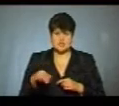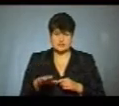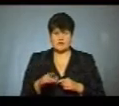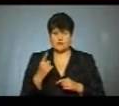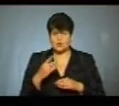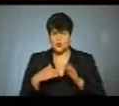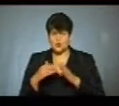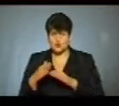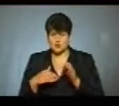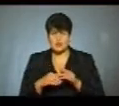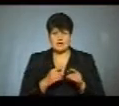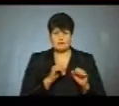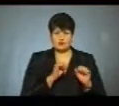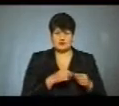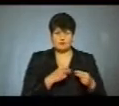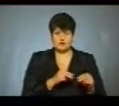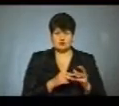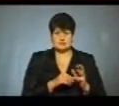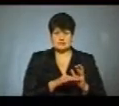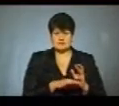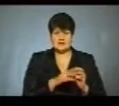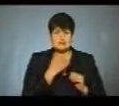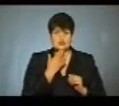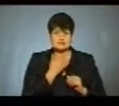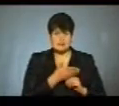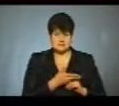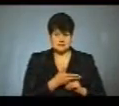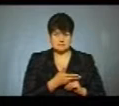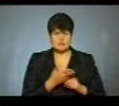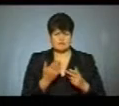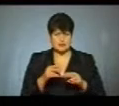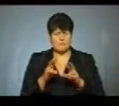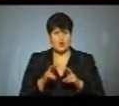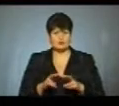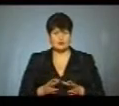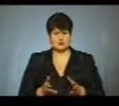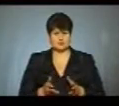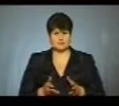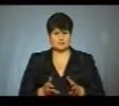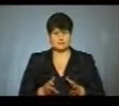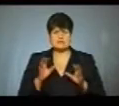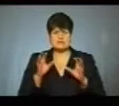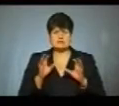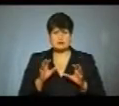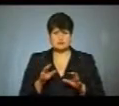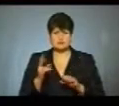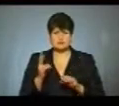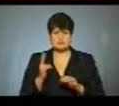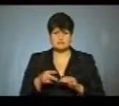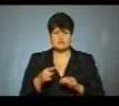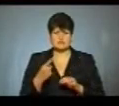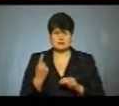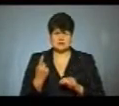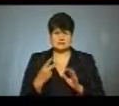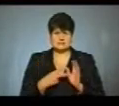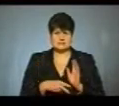та можливість продажу землі іноземцям. Давайте проаналізуємо закон, власне,